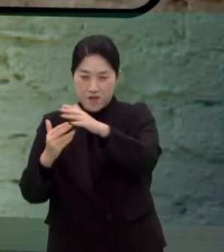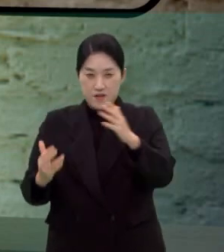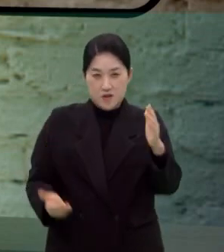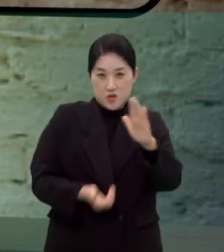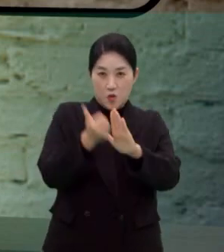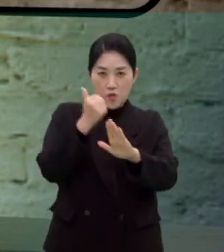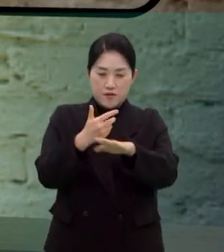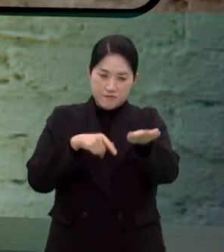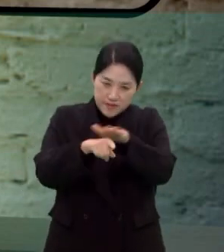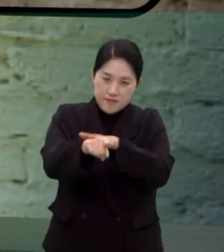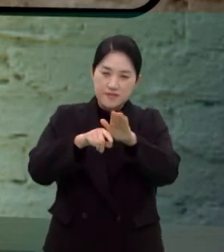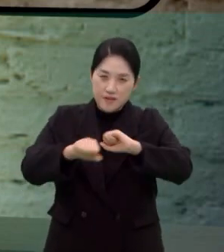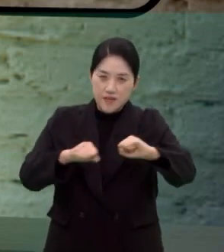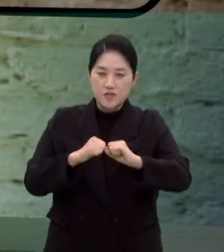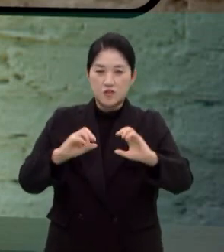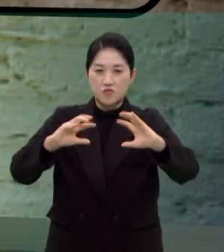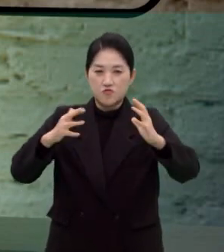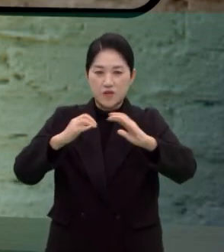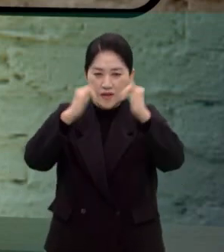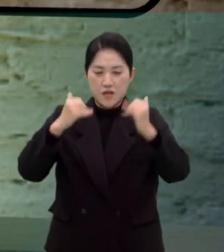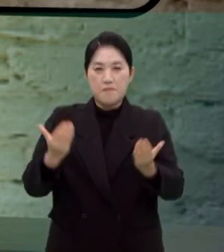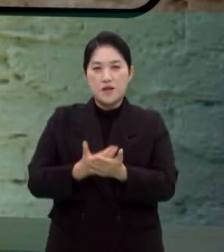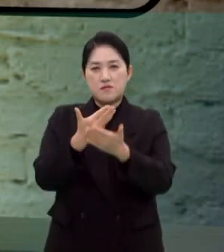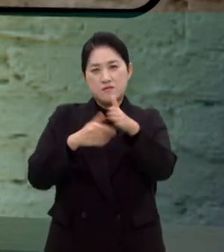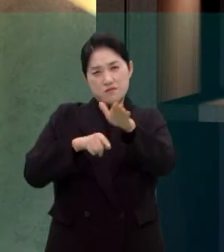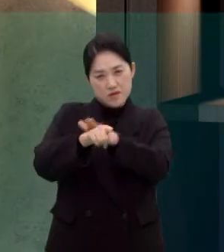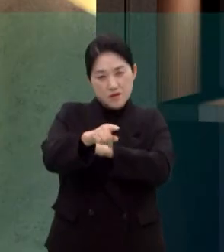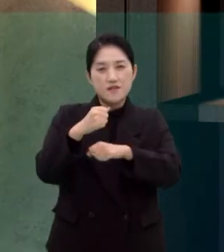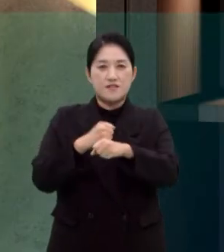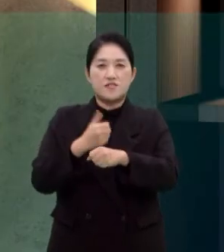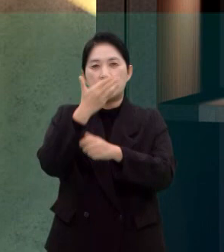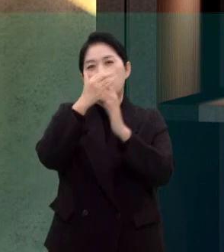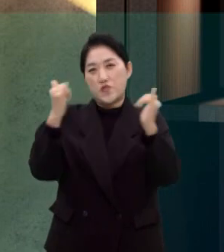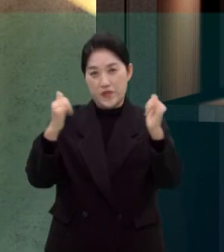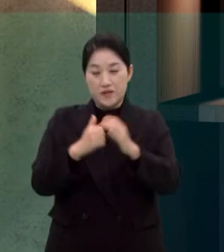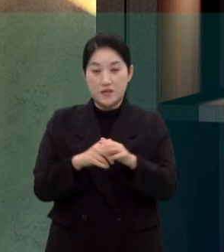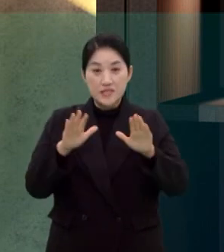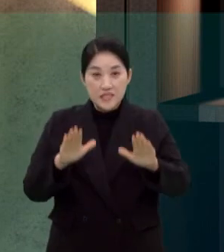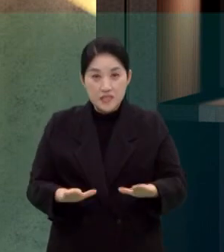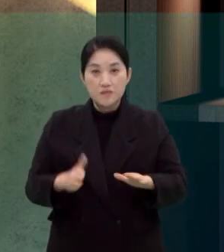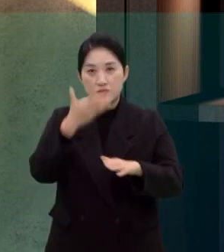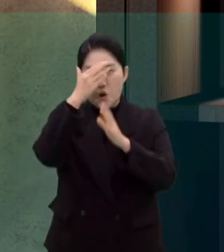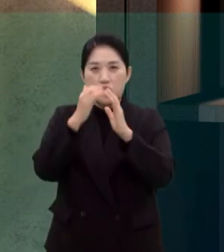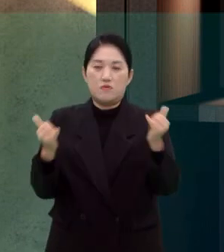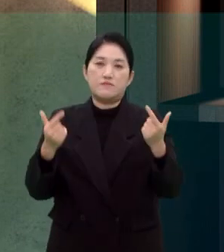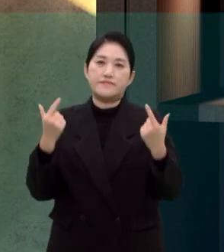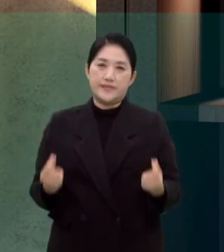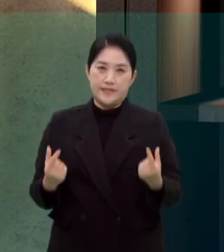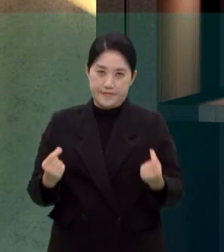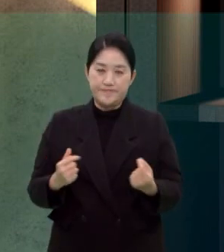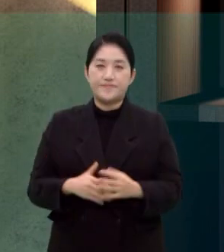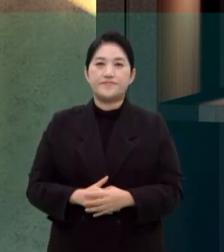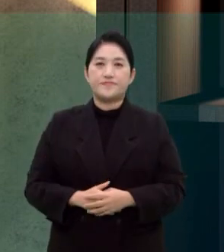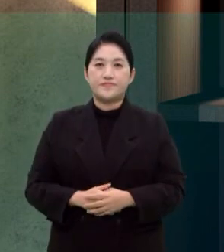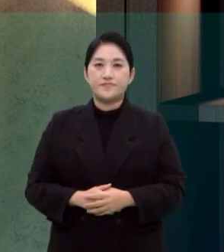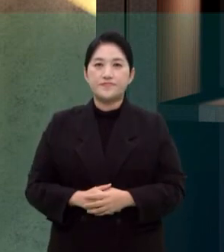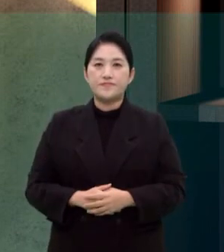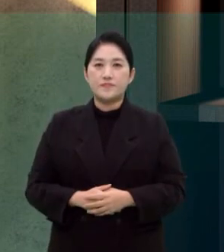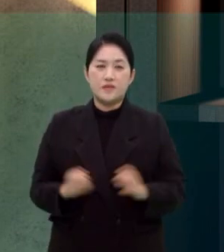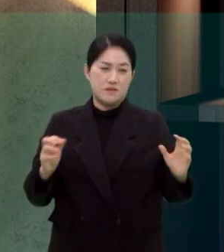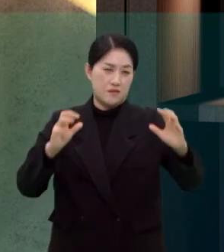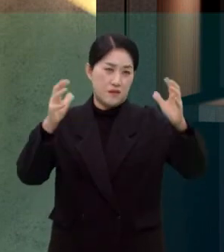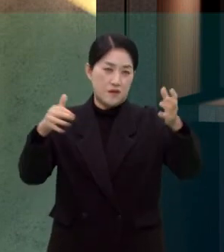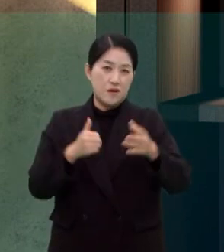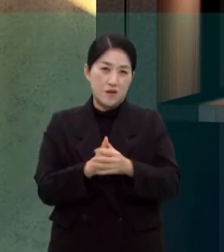앞장서 국가 사회 발전을 이끌어왔습니다. 오늘날의 우리 청년들 역시 마찬가지입니다.